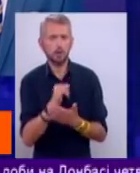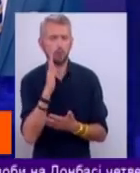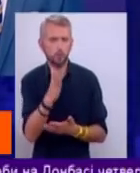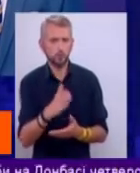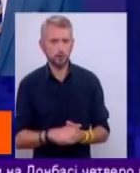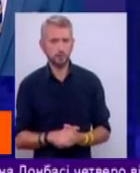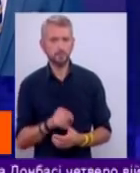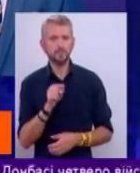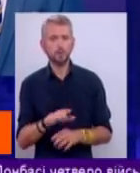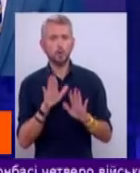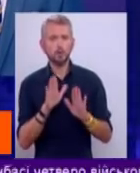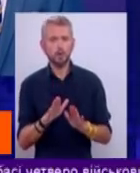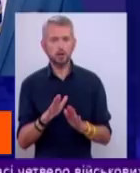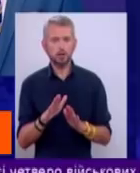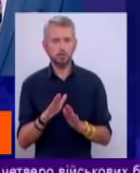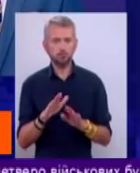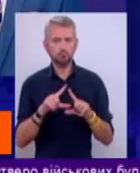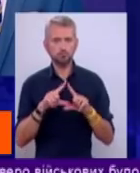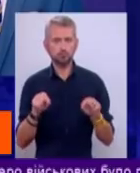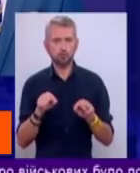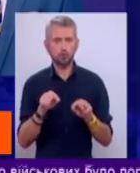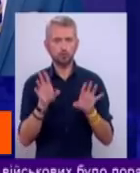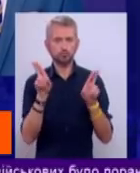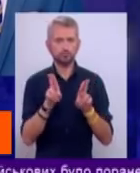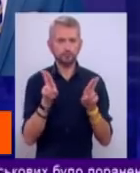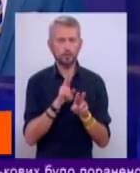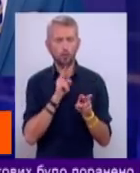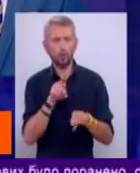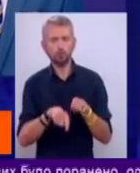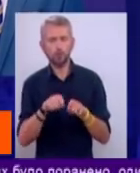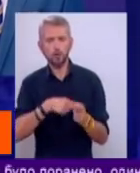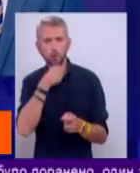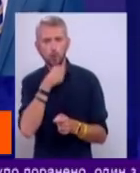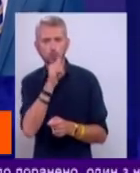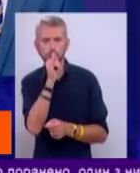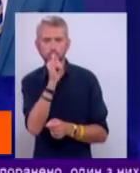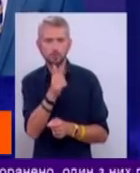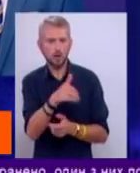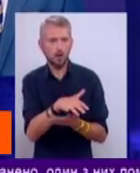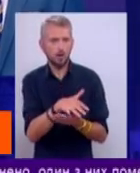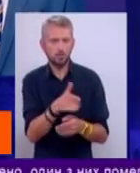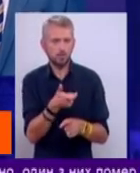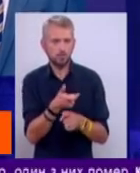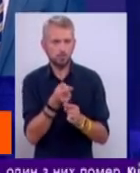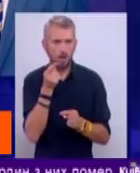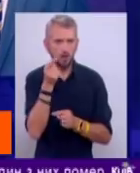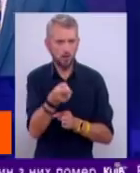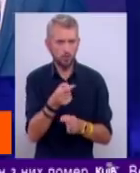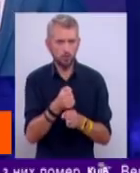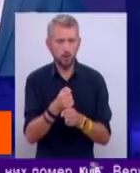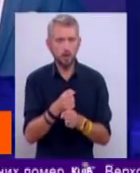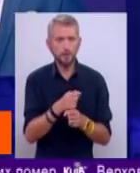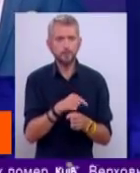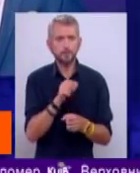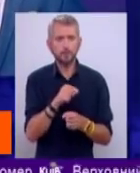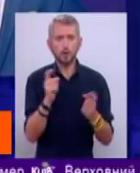будуть. І тут тільки рамки школи, знову ж таки, контроль дорослих не дозволяють зайти їм далеко. І, наприклад, перевести ці